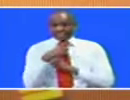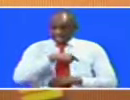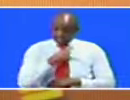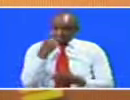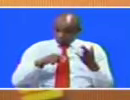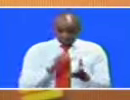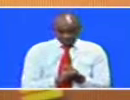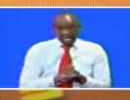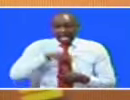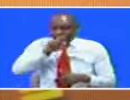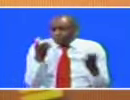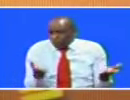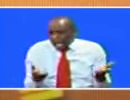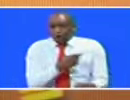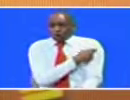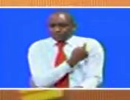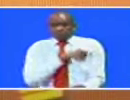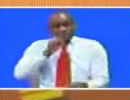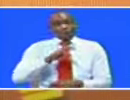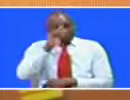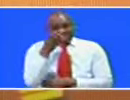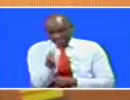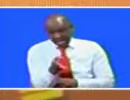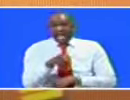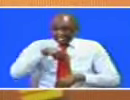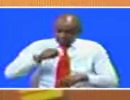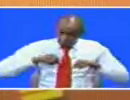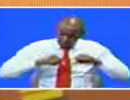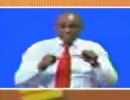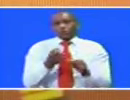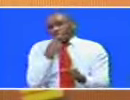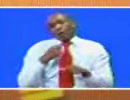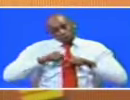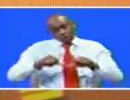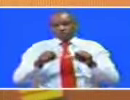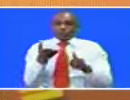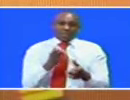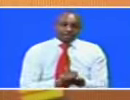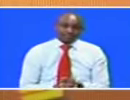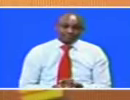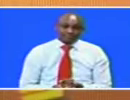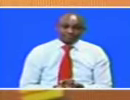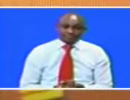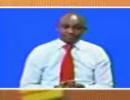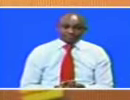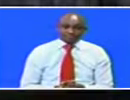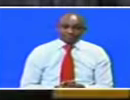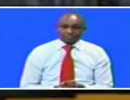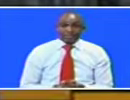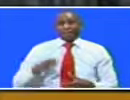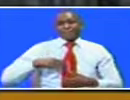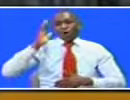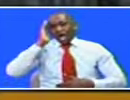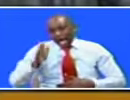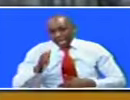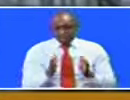Rosemary alikuwa amelazwa katika hospitali ya Afrika ya Kusini ambapo bado anaendelea kupata matibabu. Hey everybody,